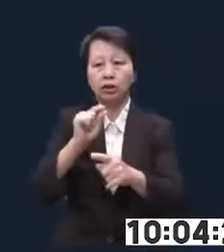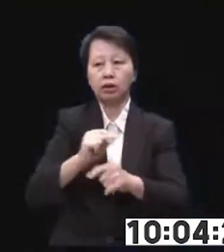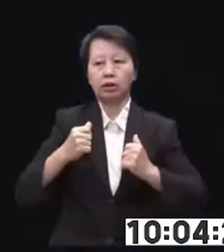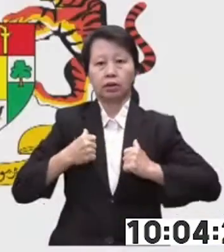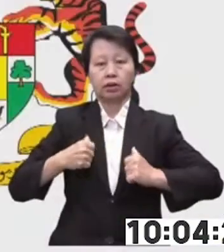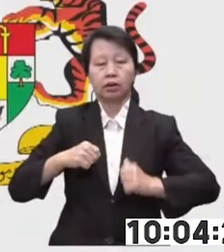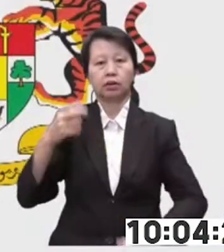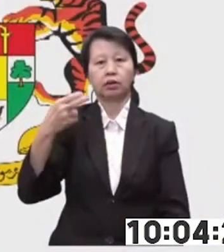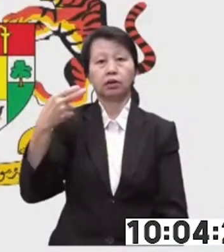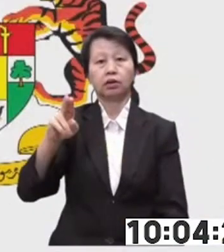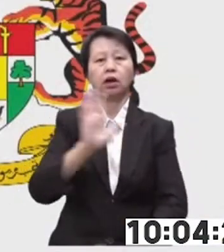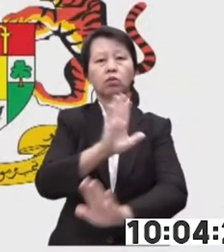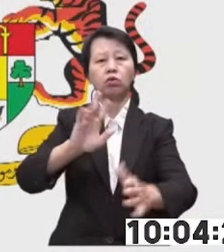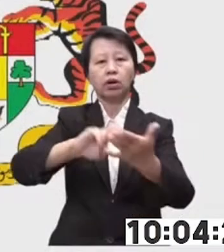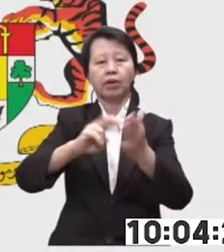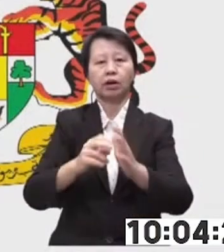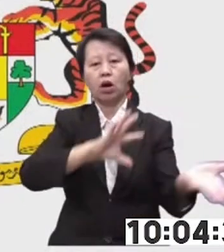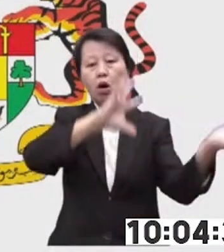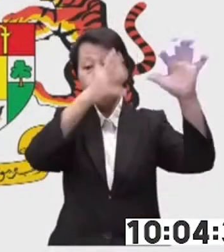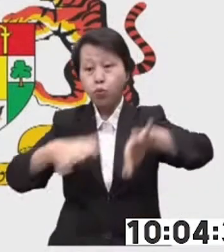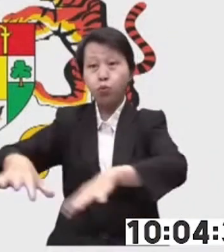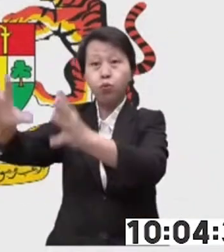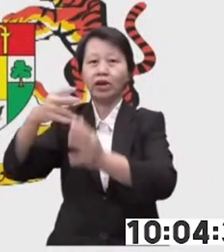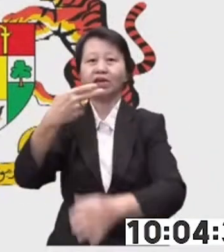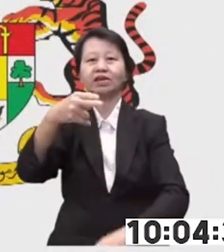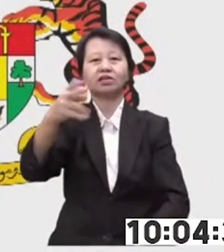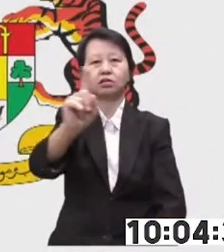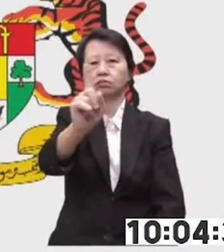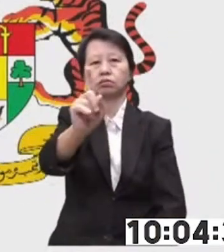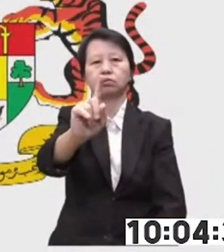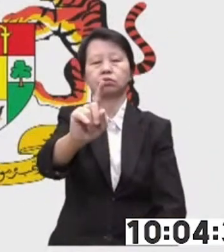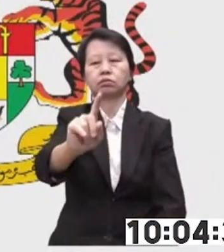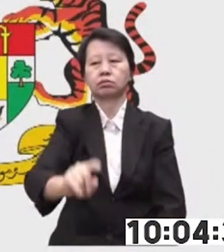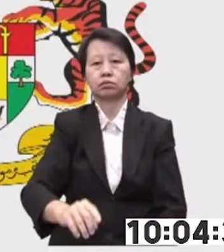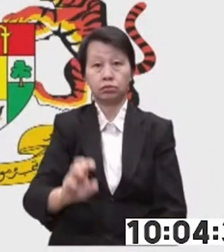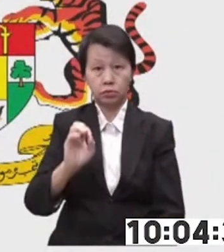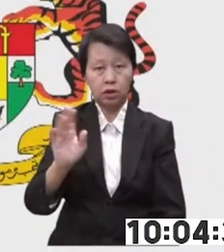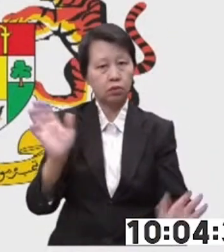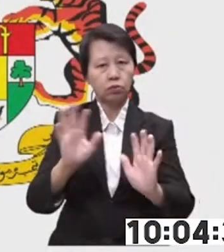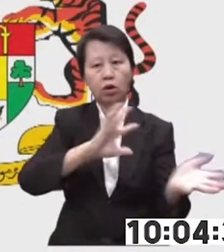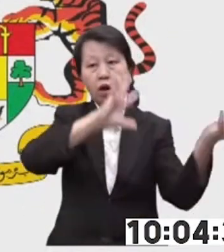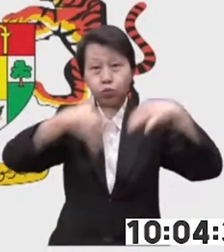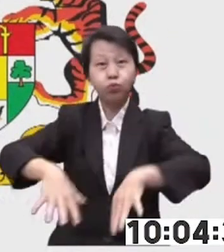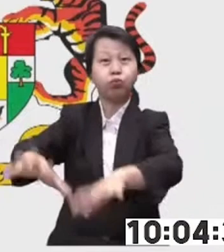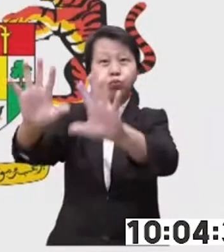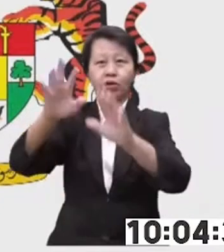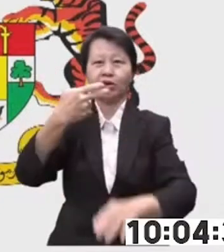ni bukanlah maksudnya gelombang hijau tidak bukan gelombang